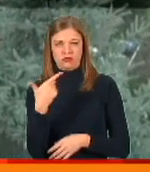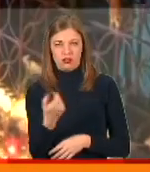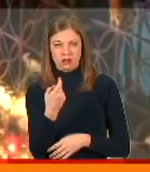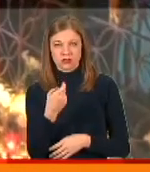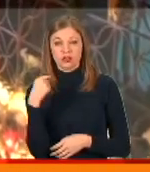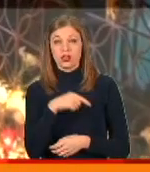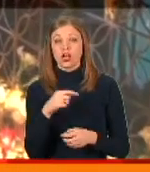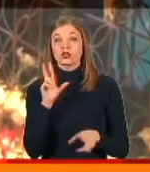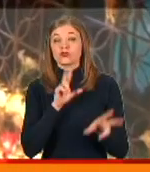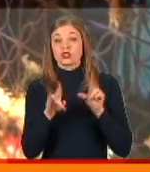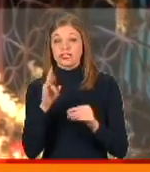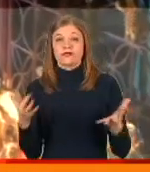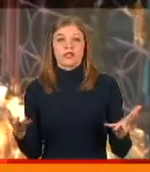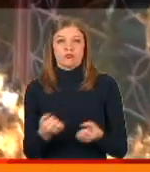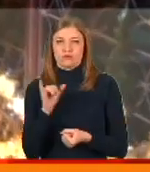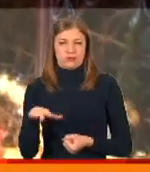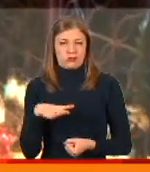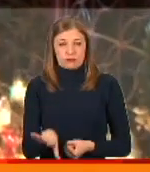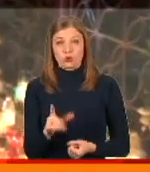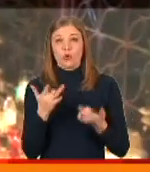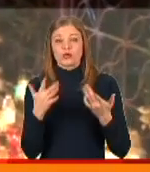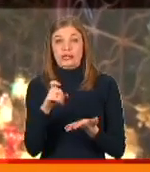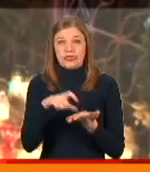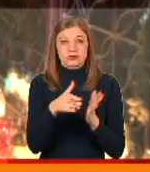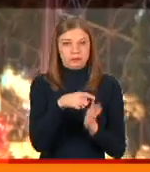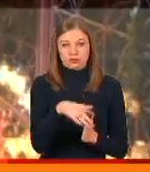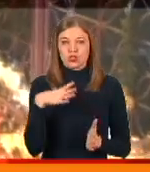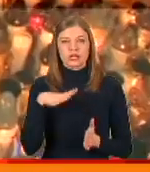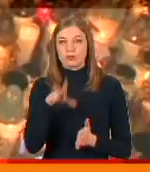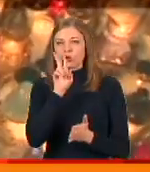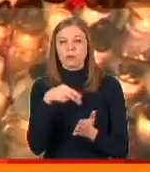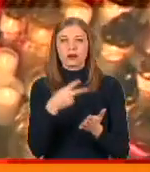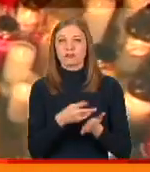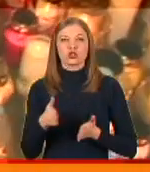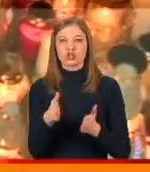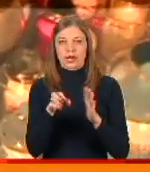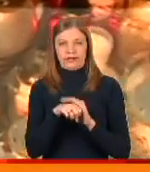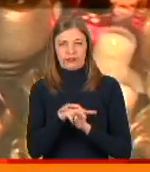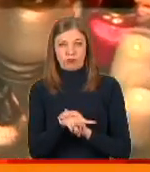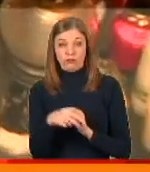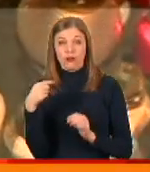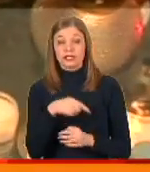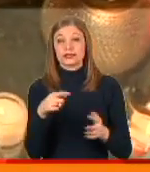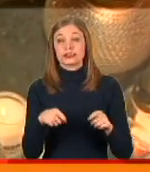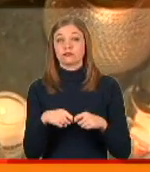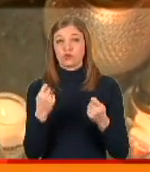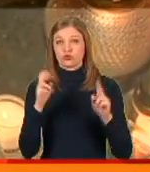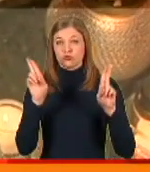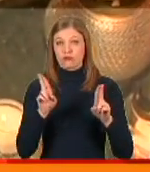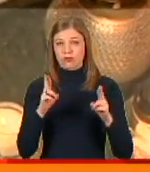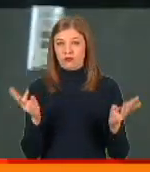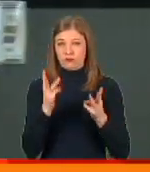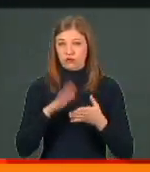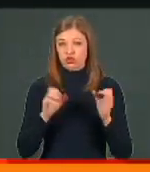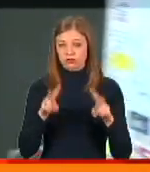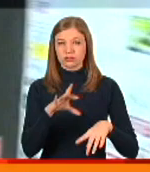газом. Шансів на порятунок вони не мали, оскільки з приміщення не було передбачено шляхів евакуації. Порушення правил пожежної